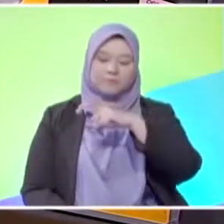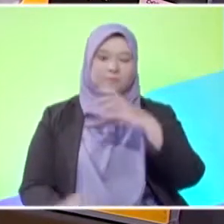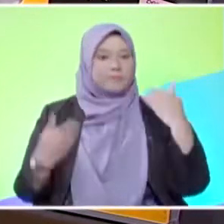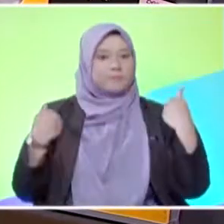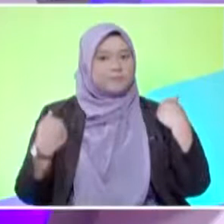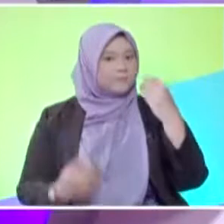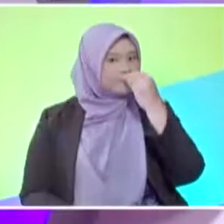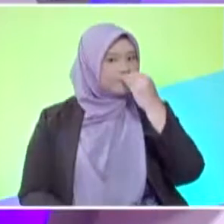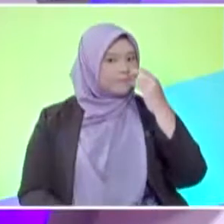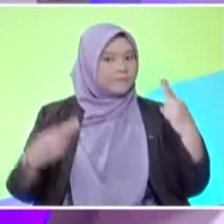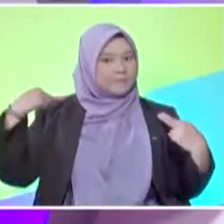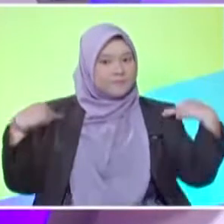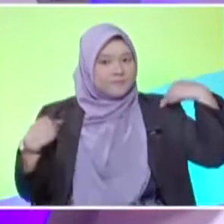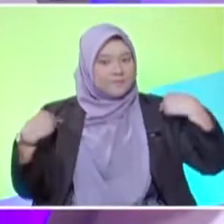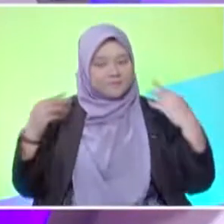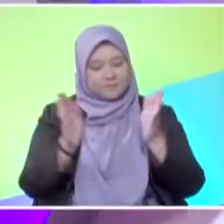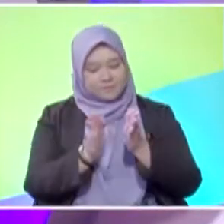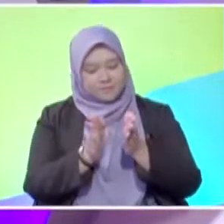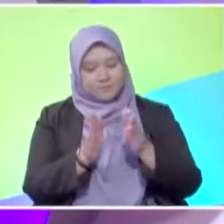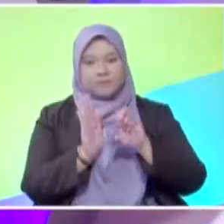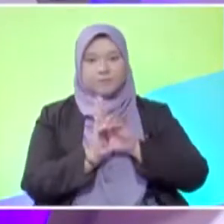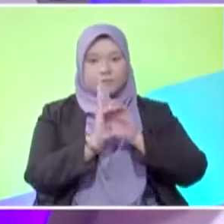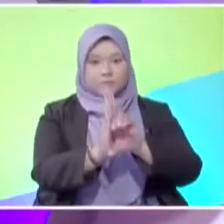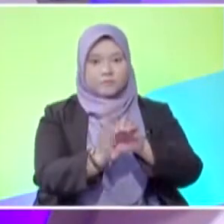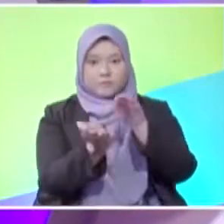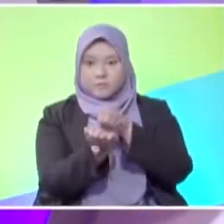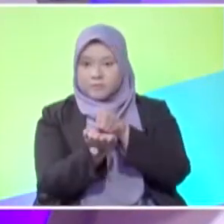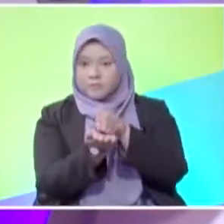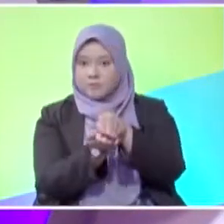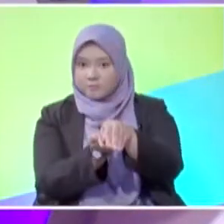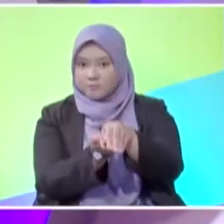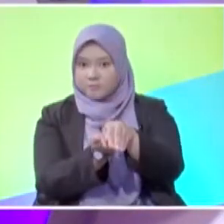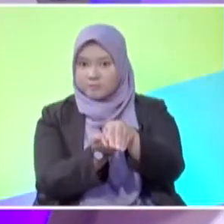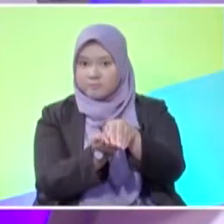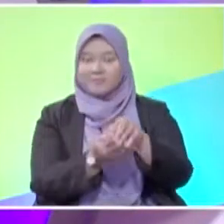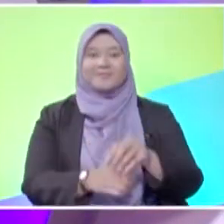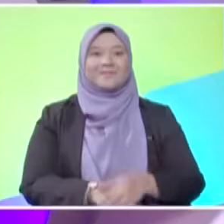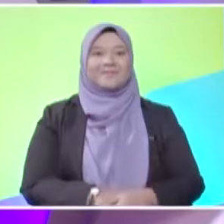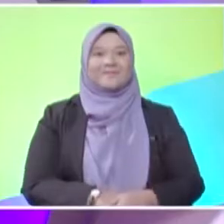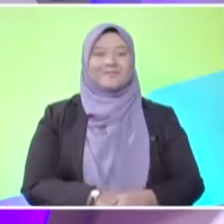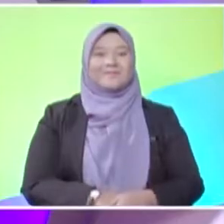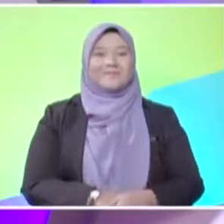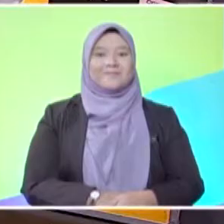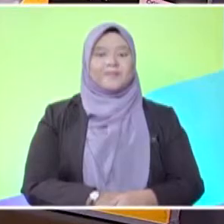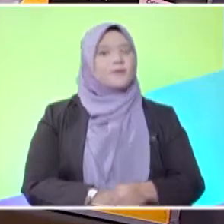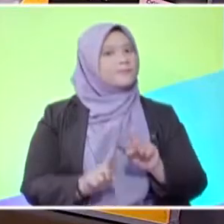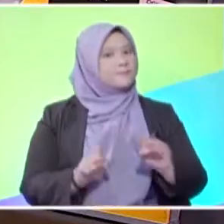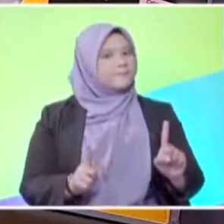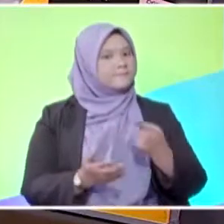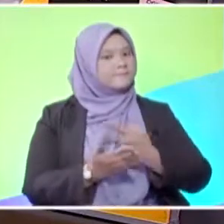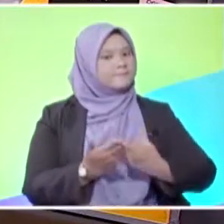belajar jenis daging yang hewan pemakan Azzam sudah taukan Apa contoh hewan tersebut betul jago sauna tahu